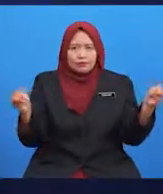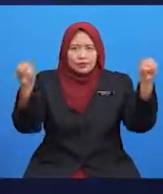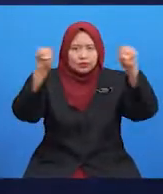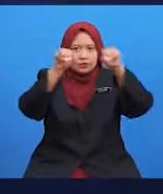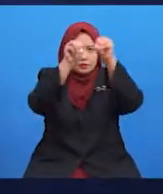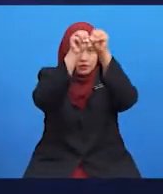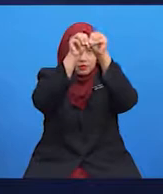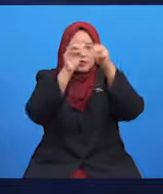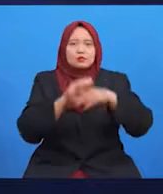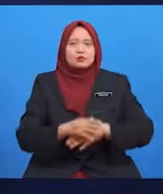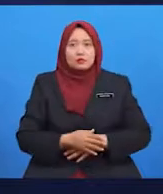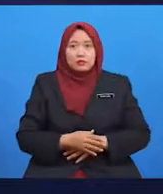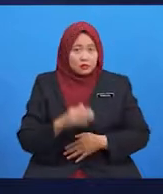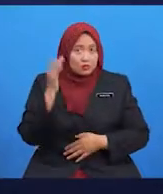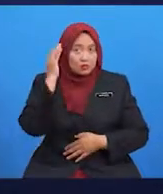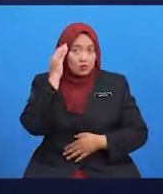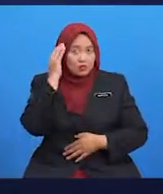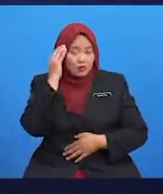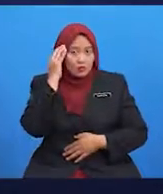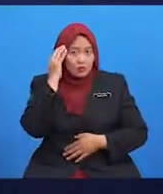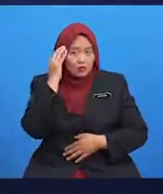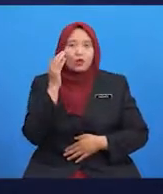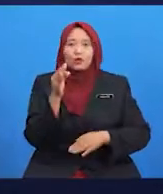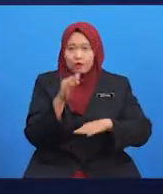kamu mengetahui fungsi masjid, kan?